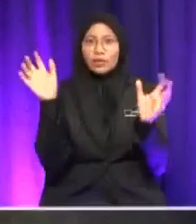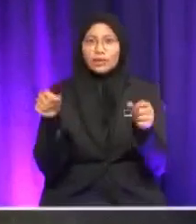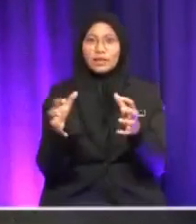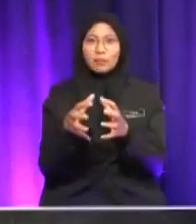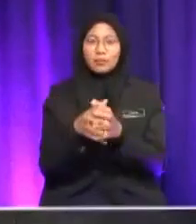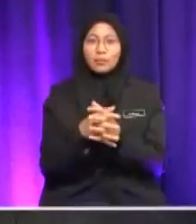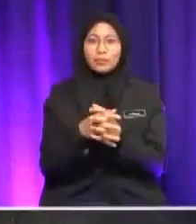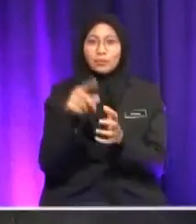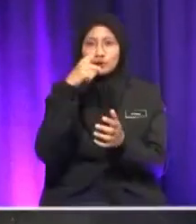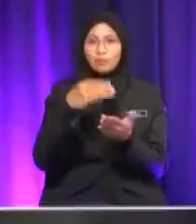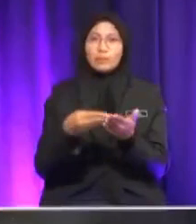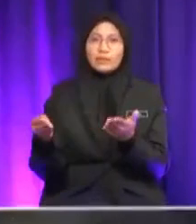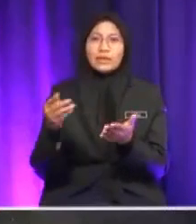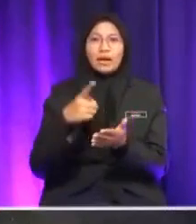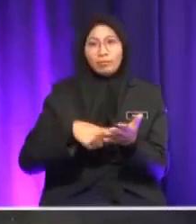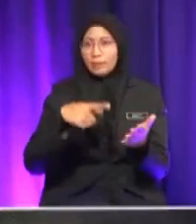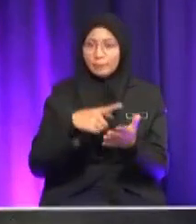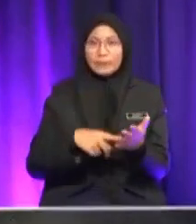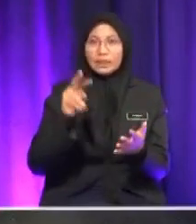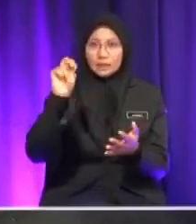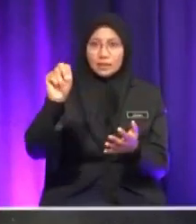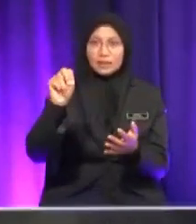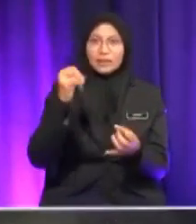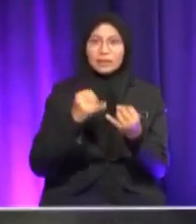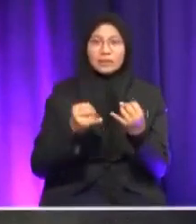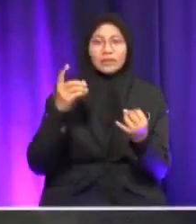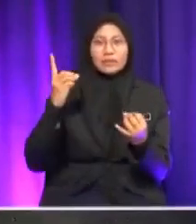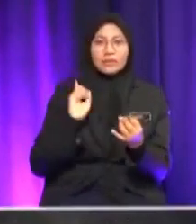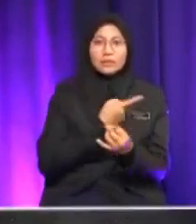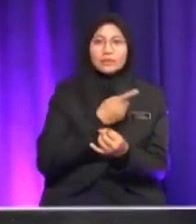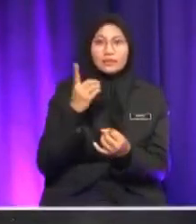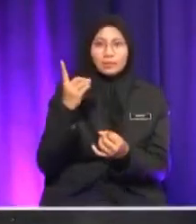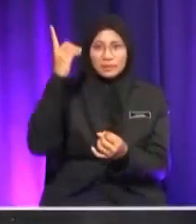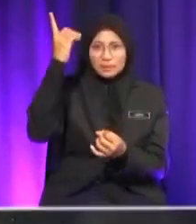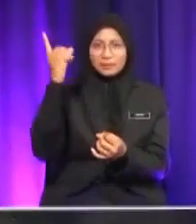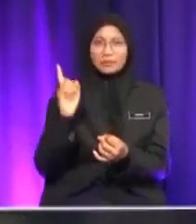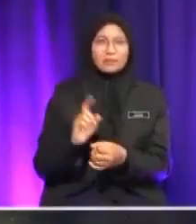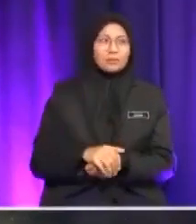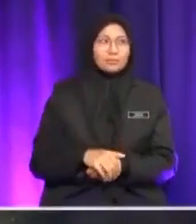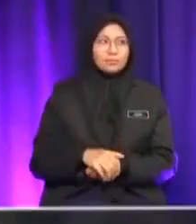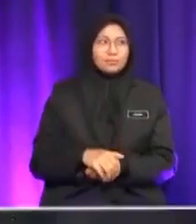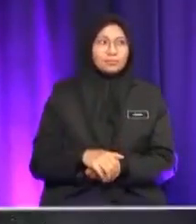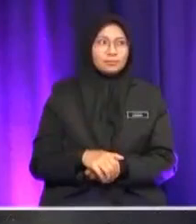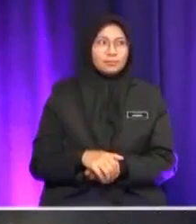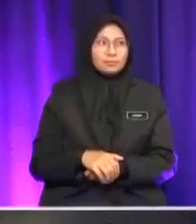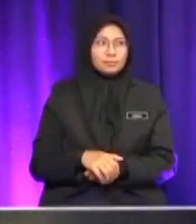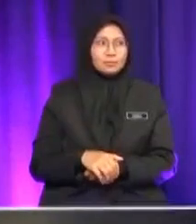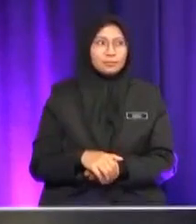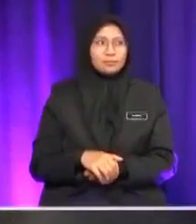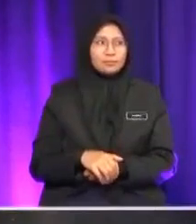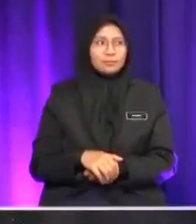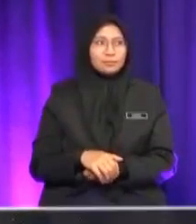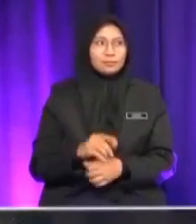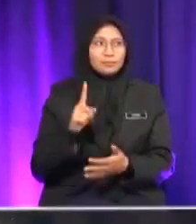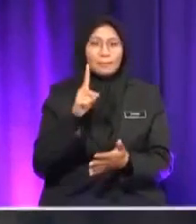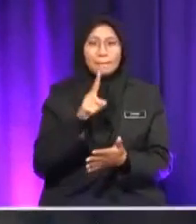Kita mengurangkan beban ibu bapa apabila kita mengetahui tentang pengurusan kewangan. Cikgu, kita nak tahu apakah kesan pengurusan